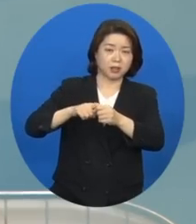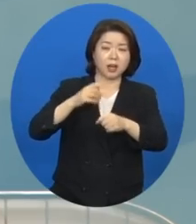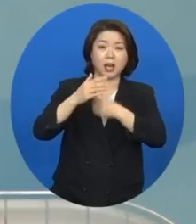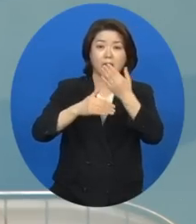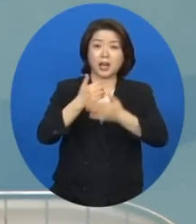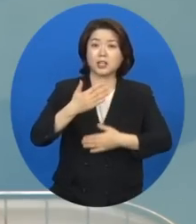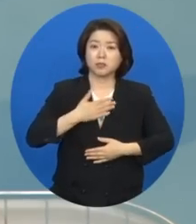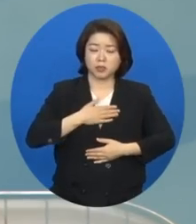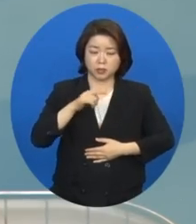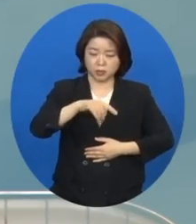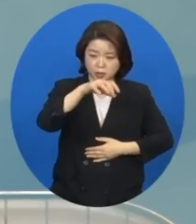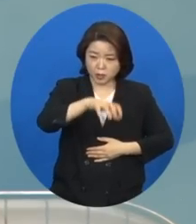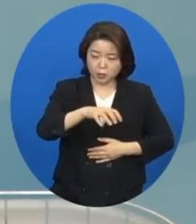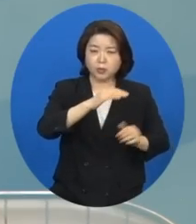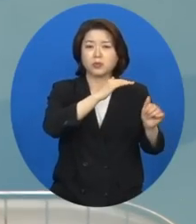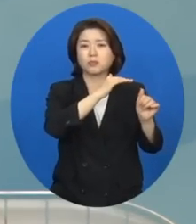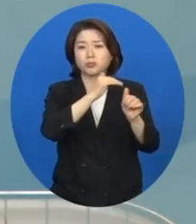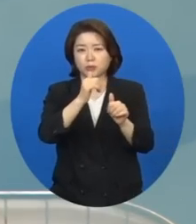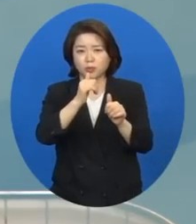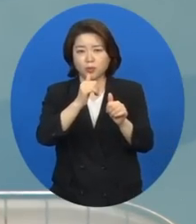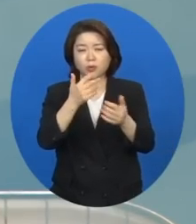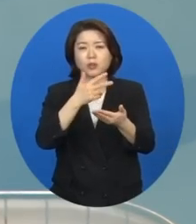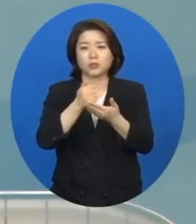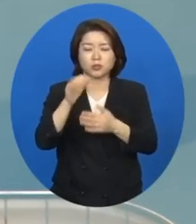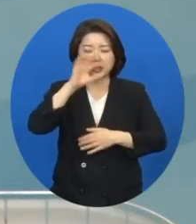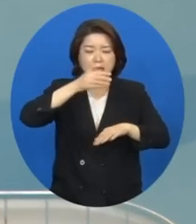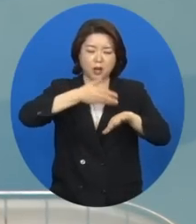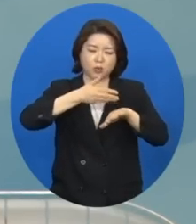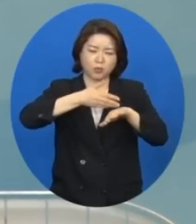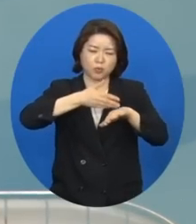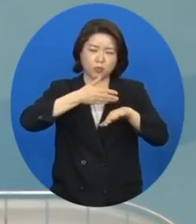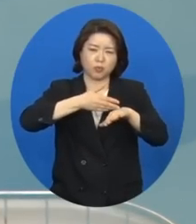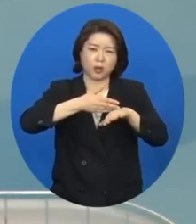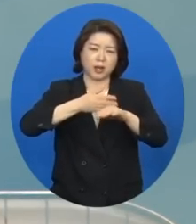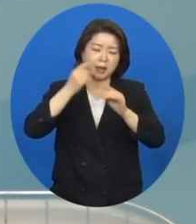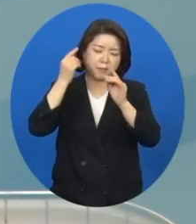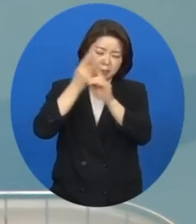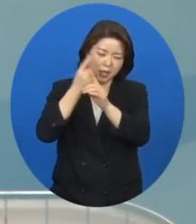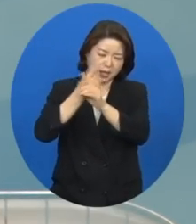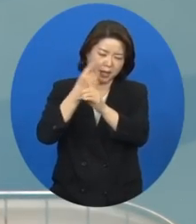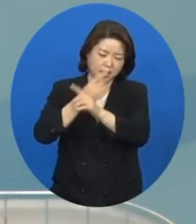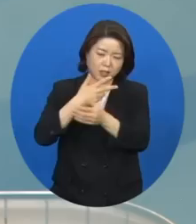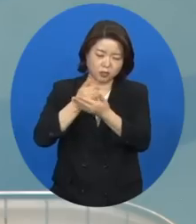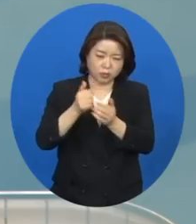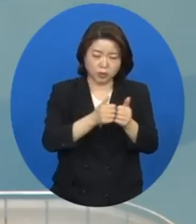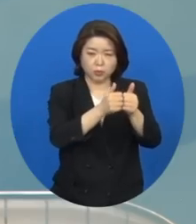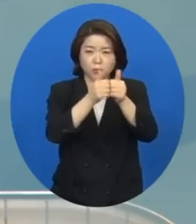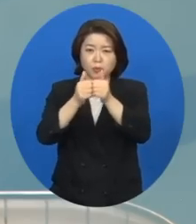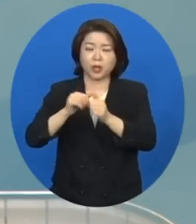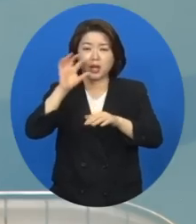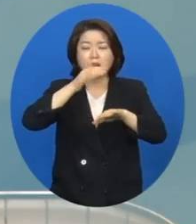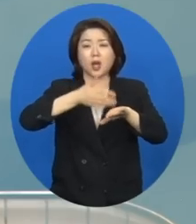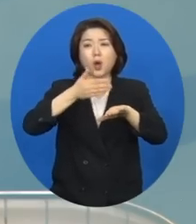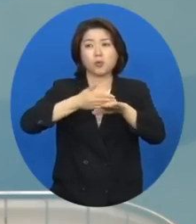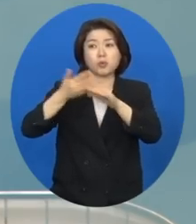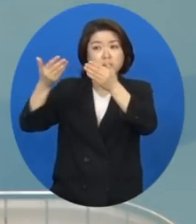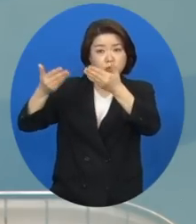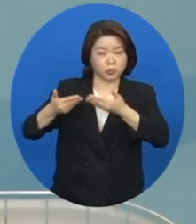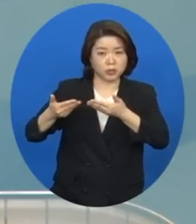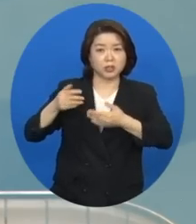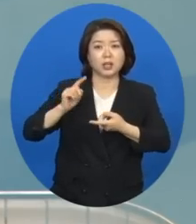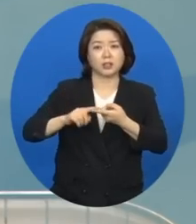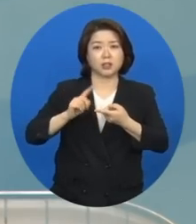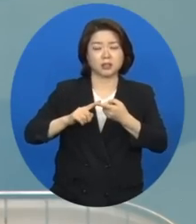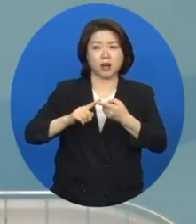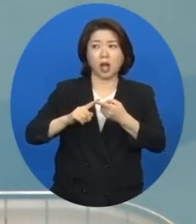저를 이곳에 부르셨고 주님과 훈련하는, 매일 주님과 동행하는 훈련을 시키셨다는 것을